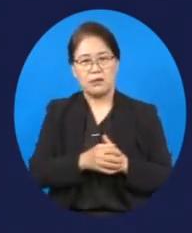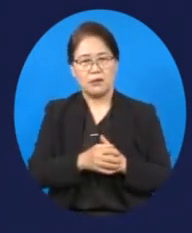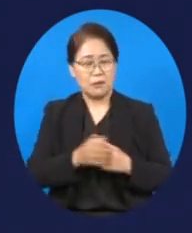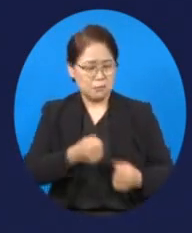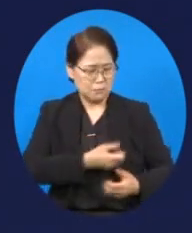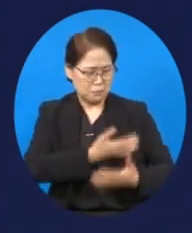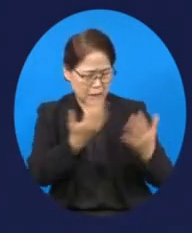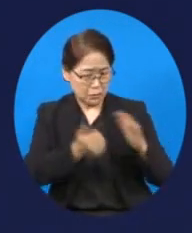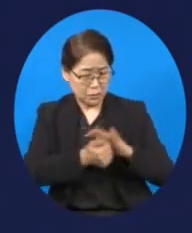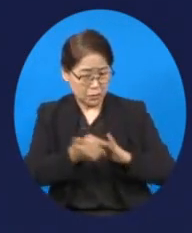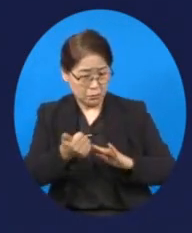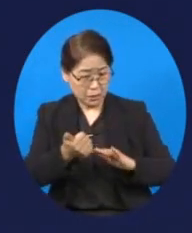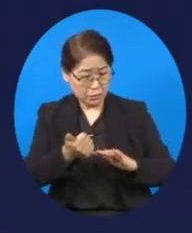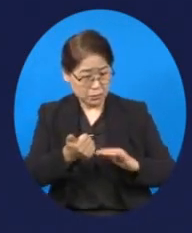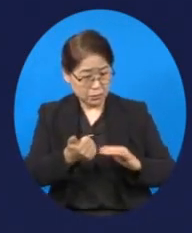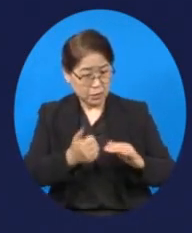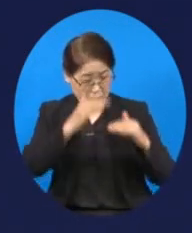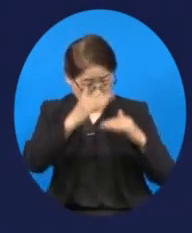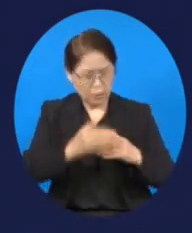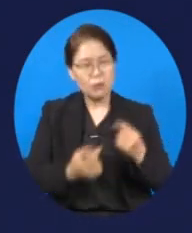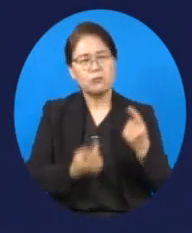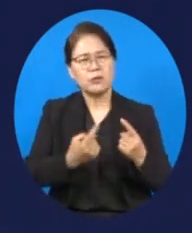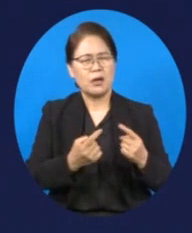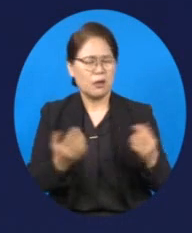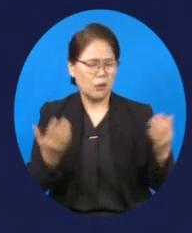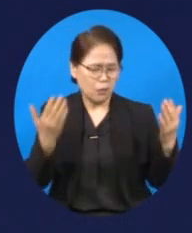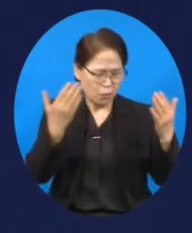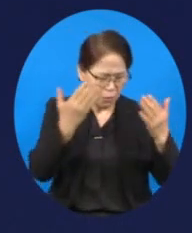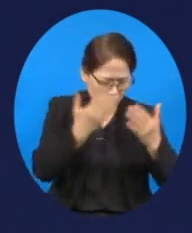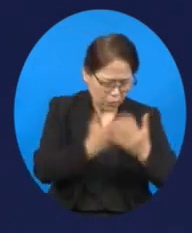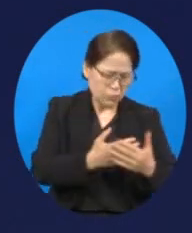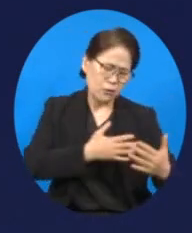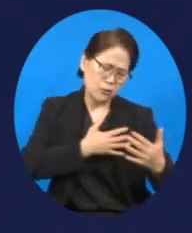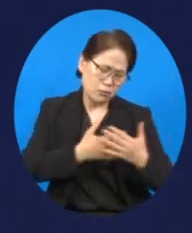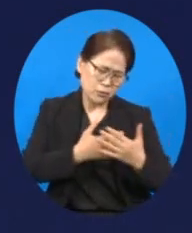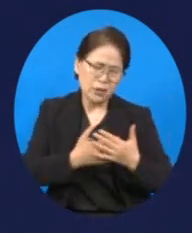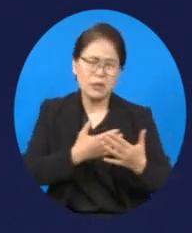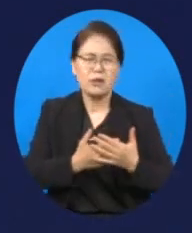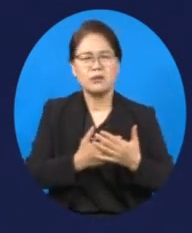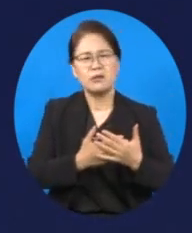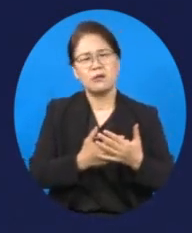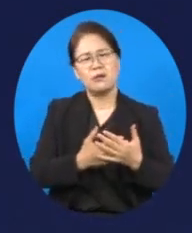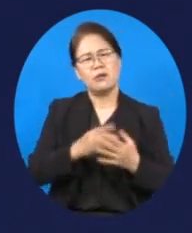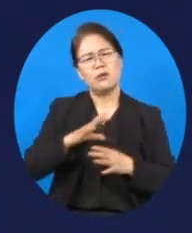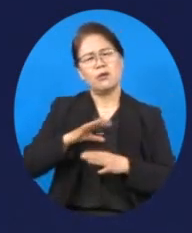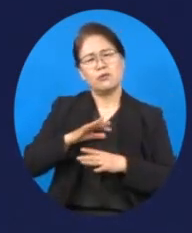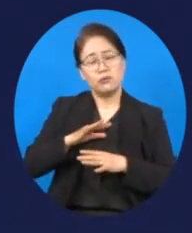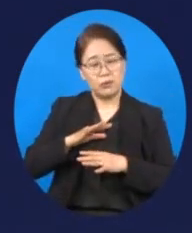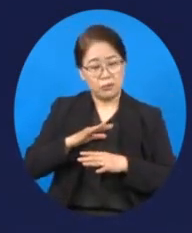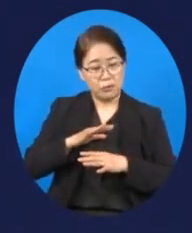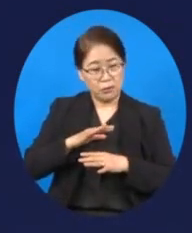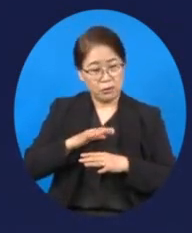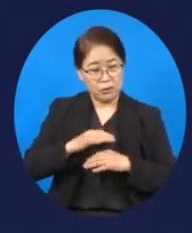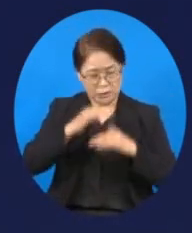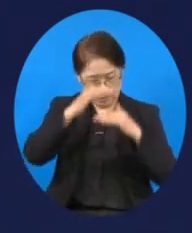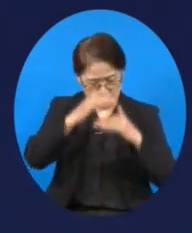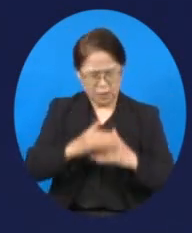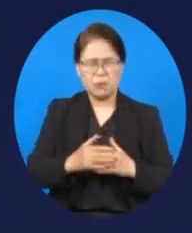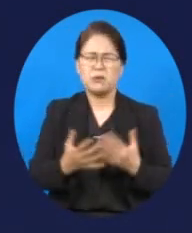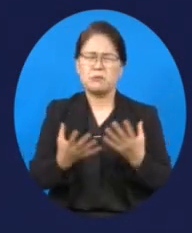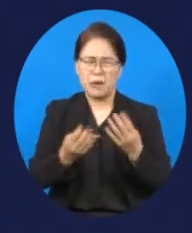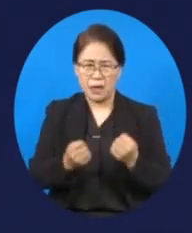밝고 희망적인 것보다는요 어둡고 불안하고 두려운 그런 사건의